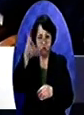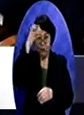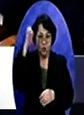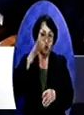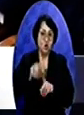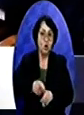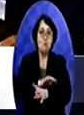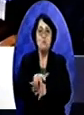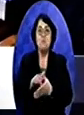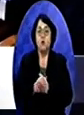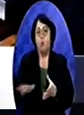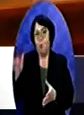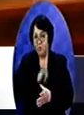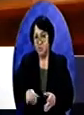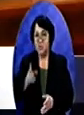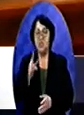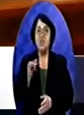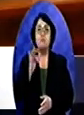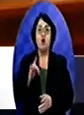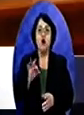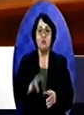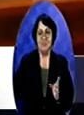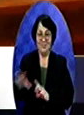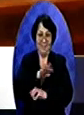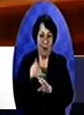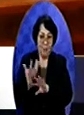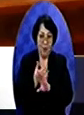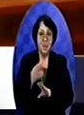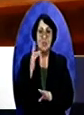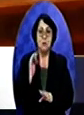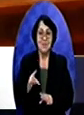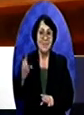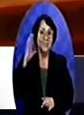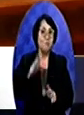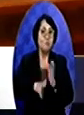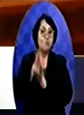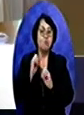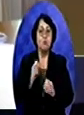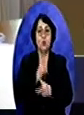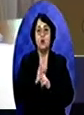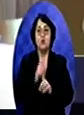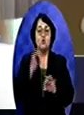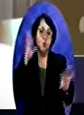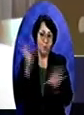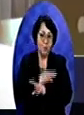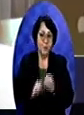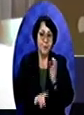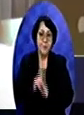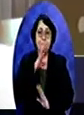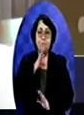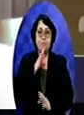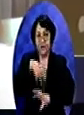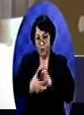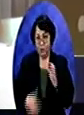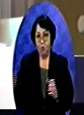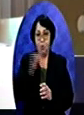улс орны кибер орон зайг хамгаалах чиг үүргэвхий кибер цэрэг бий болгох хэрэгцүү шин зохицуулалтыг тооцож байна. Тодорхойлбол дэлхийн улс